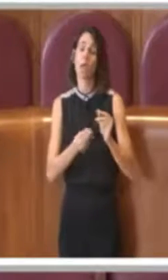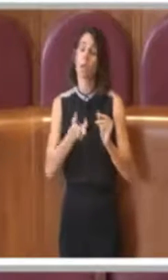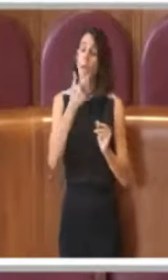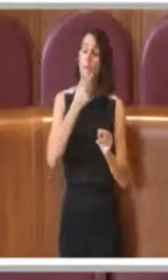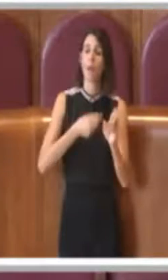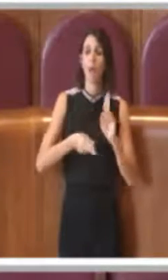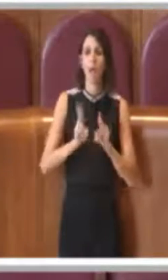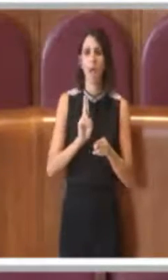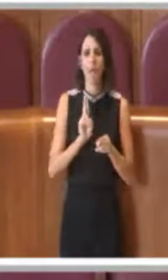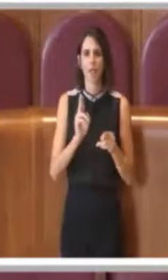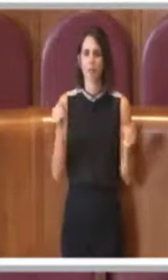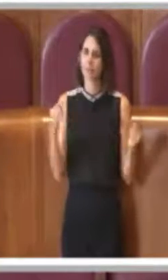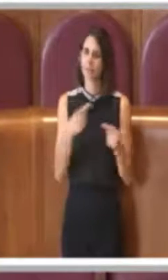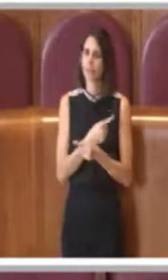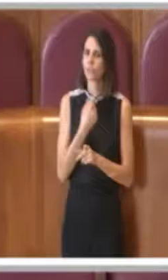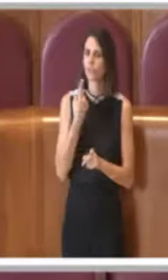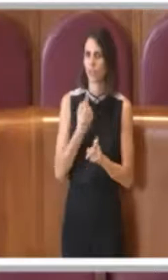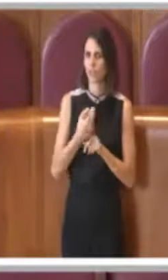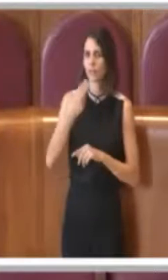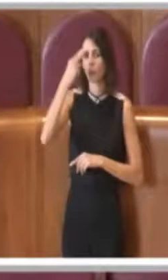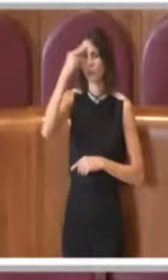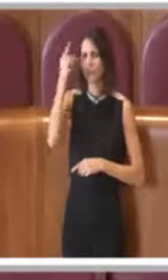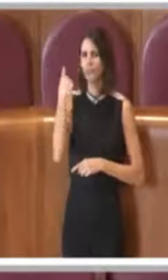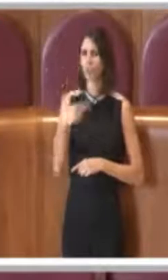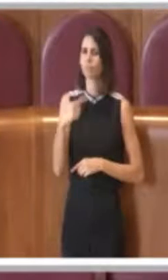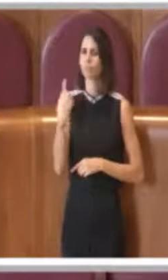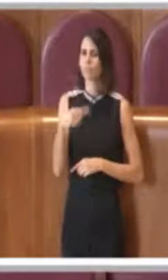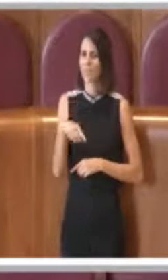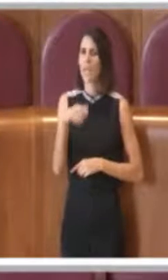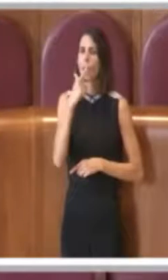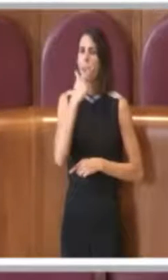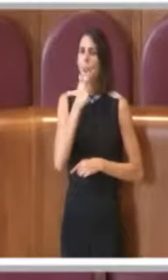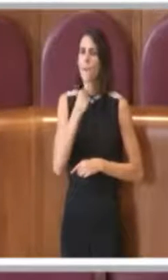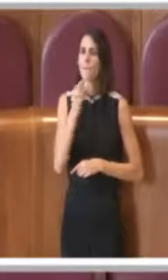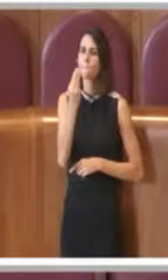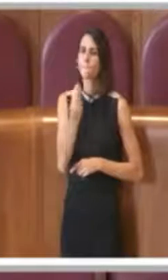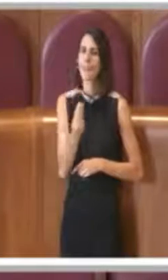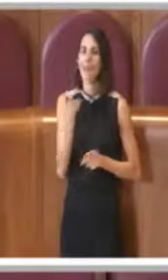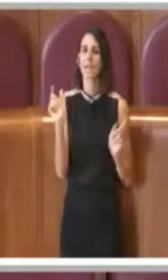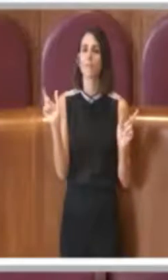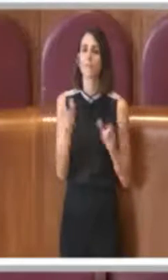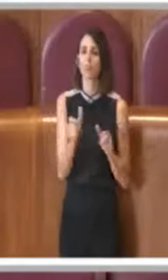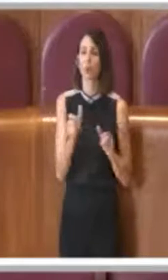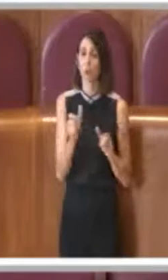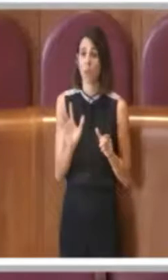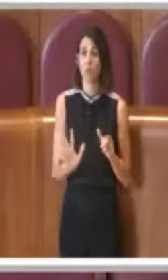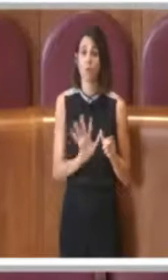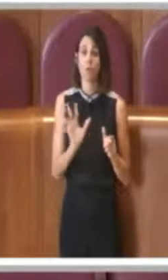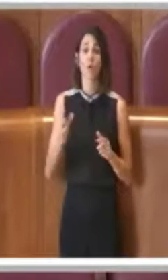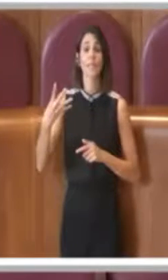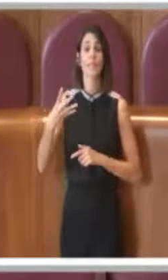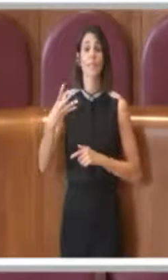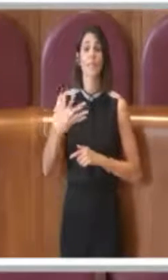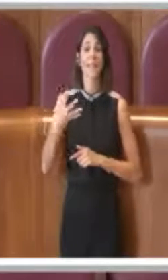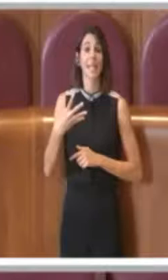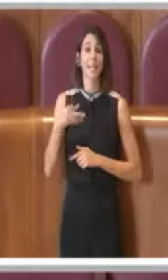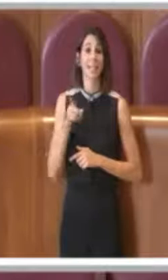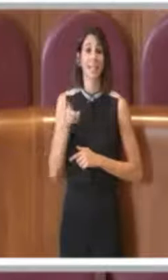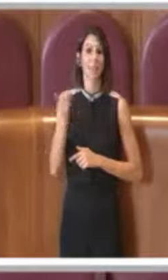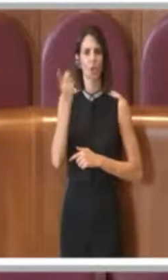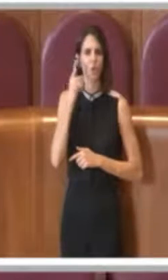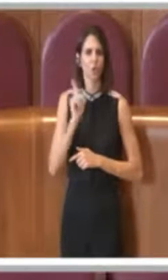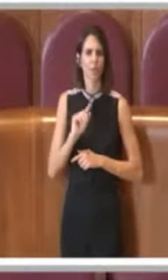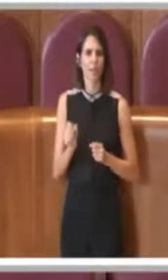bene vincolato e quindi non sa neanche, lui non sa di che. In quale città vive, non conosce la città. Poi